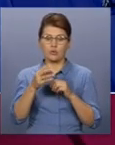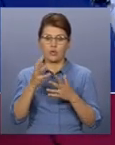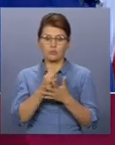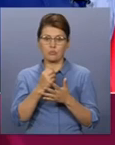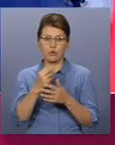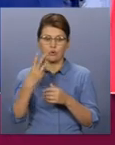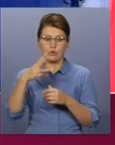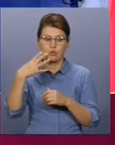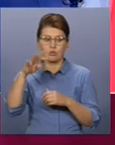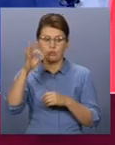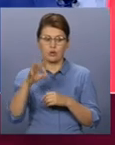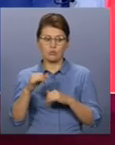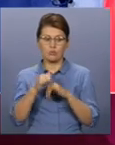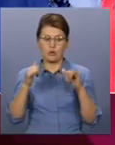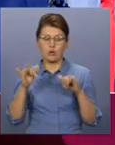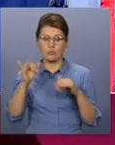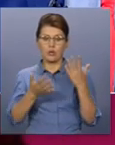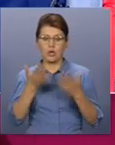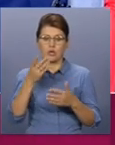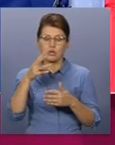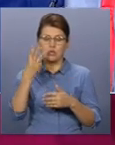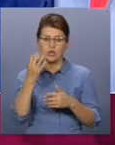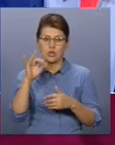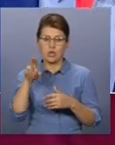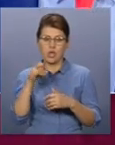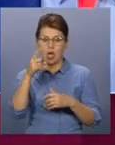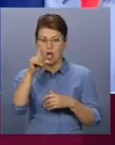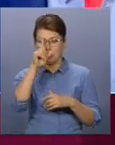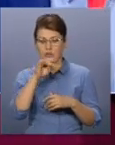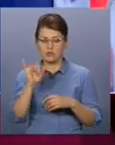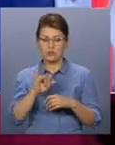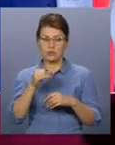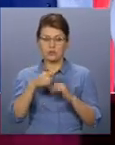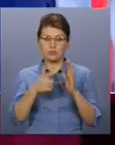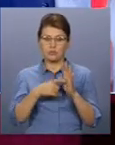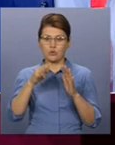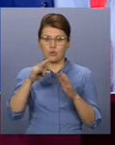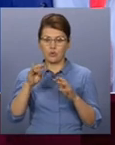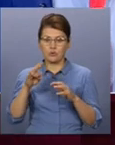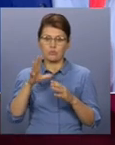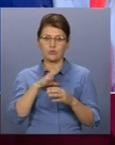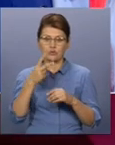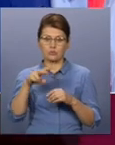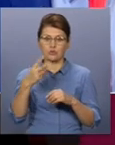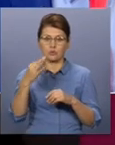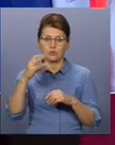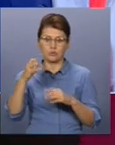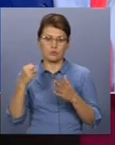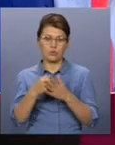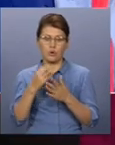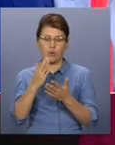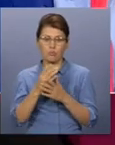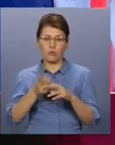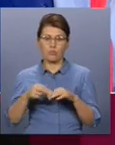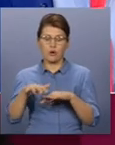көлемі 30-40% ұлғайған. Егер шілде айында бір күндік табыс көлемі 17 миллионды құраса, қазір 22 миллионға жеткен.